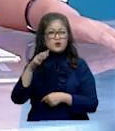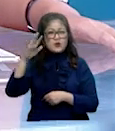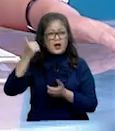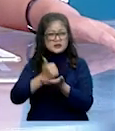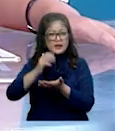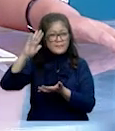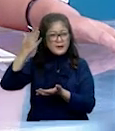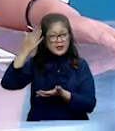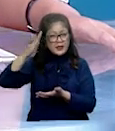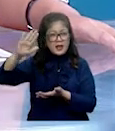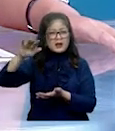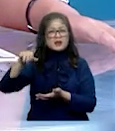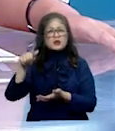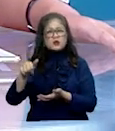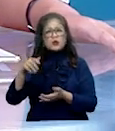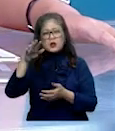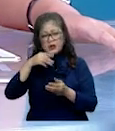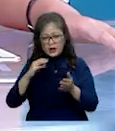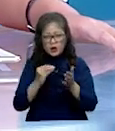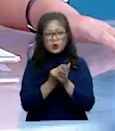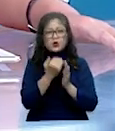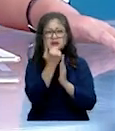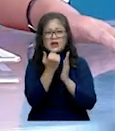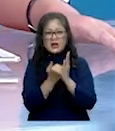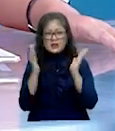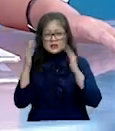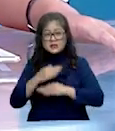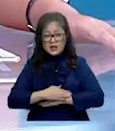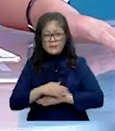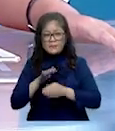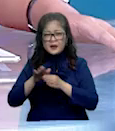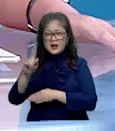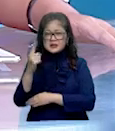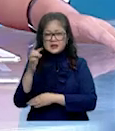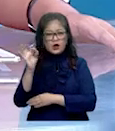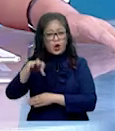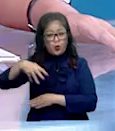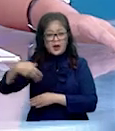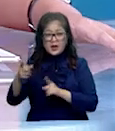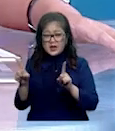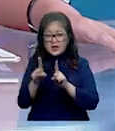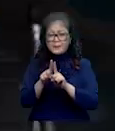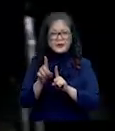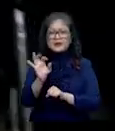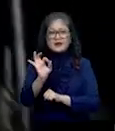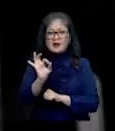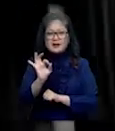untuk menjalankan rukun Islam kelima meski harus berangkat seorang diri tanpa didampingi oleh keluarganya.